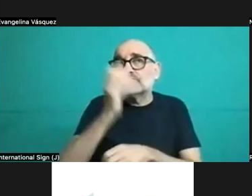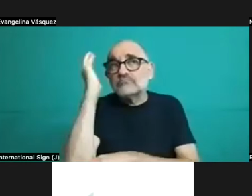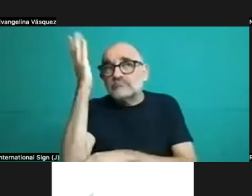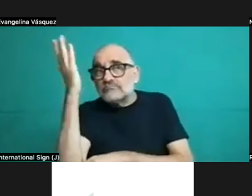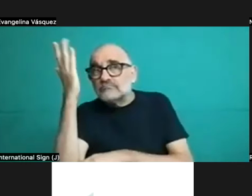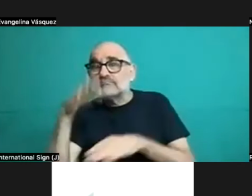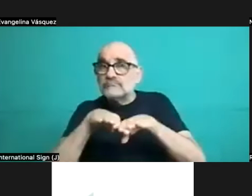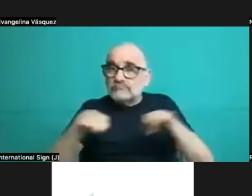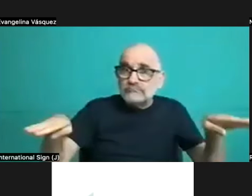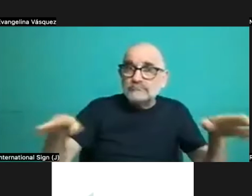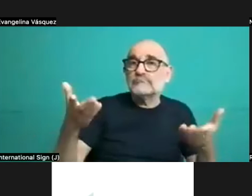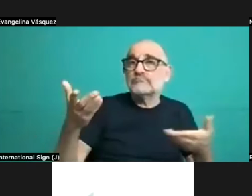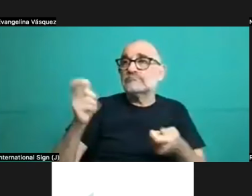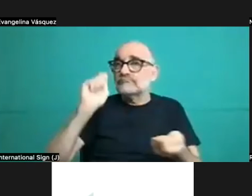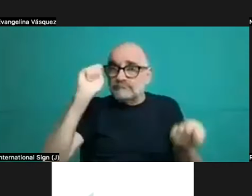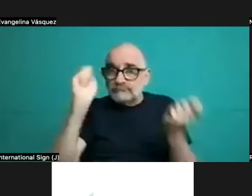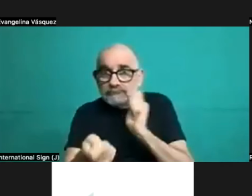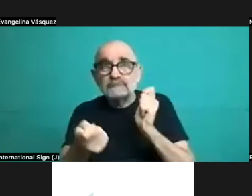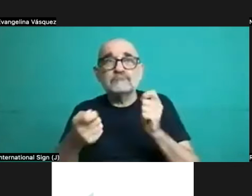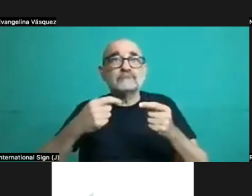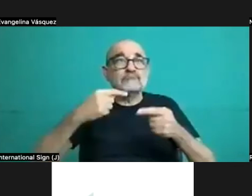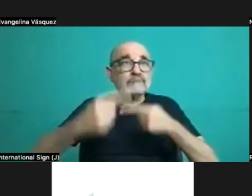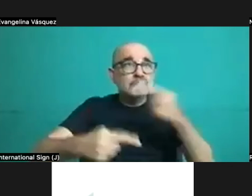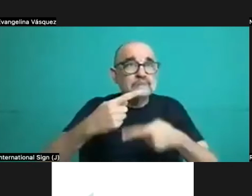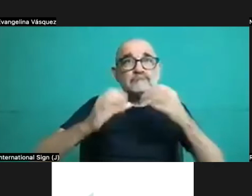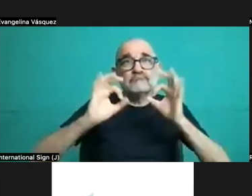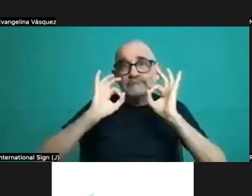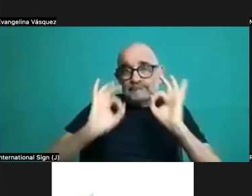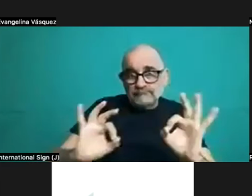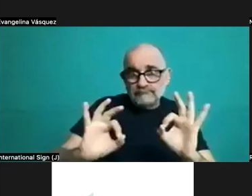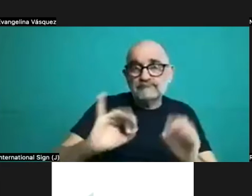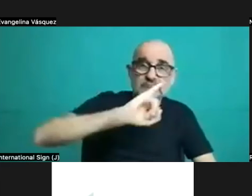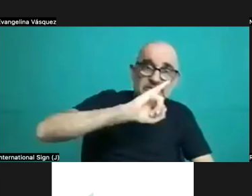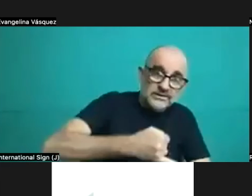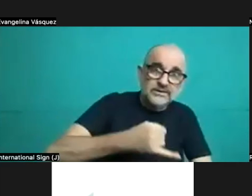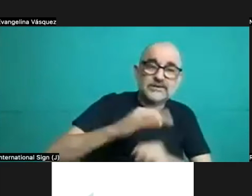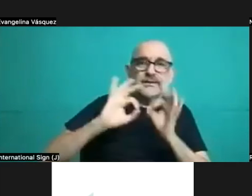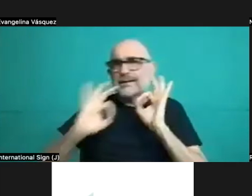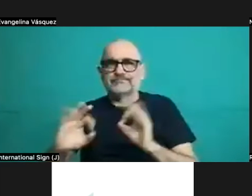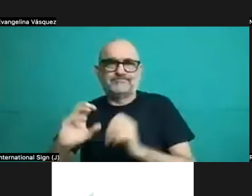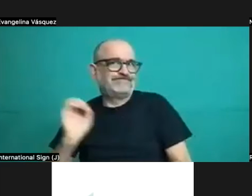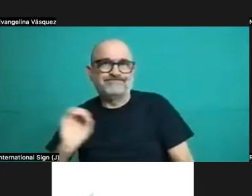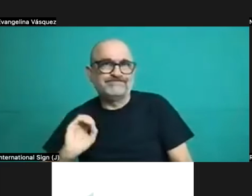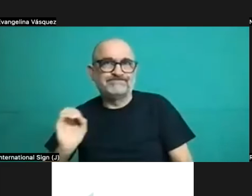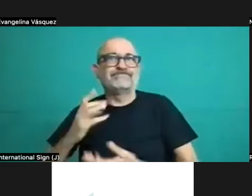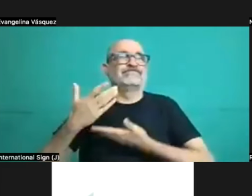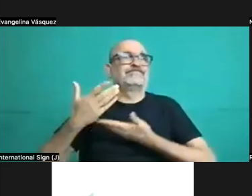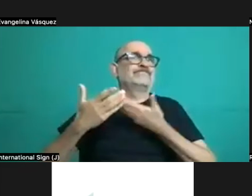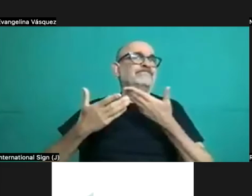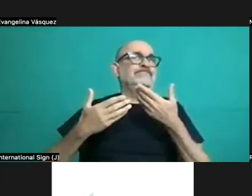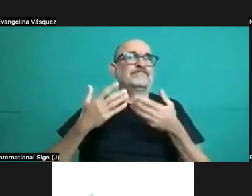Il y a donc un scénario avec énormément de changements. Il faut voir ce qui a été fait, ce qu'il reste à faire.